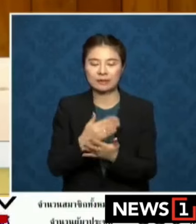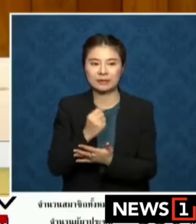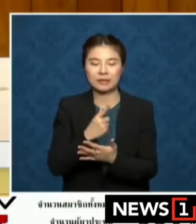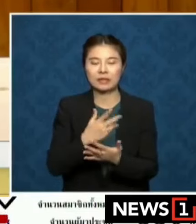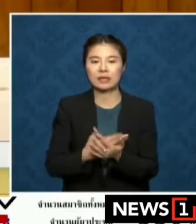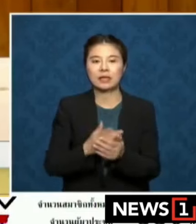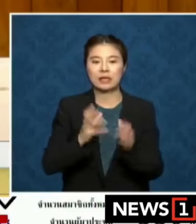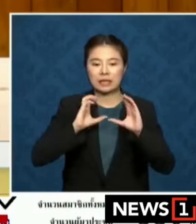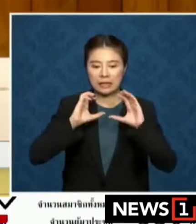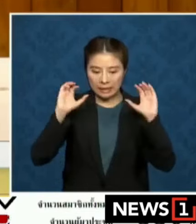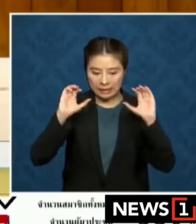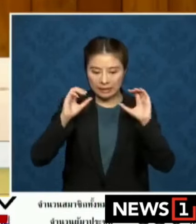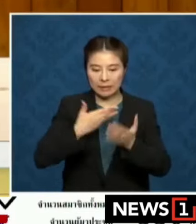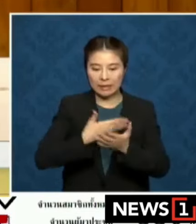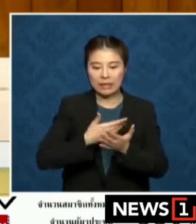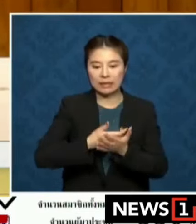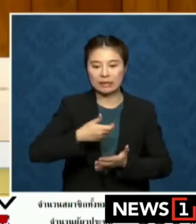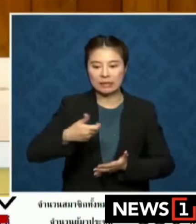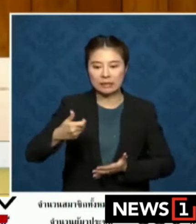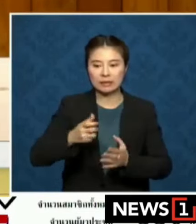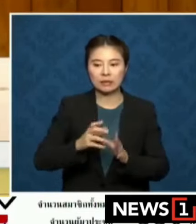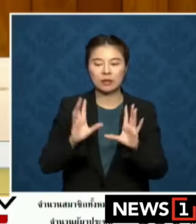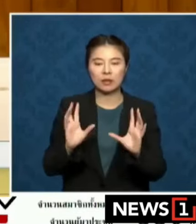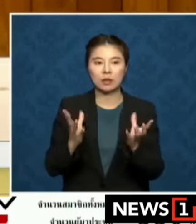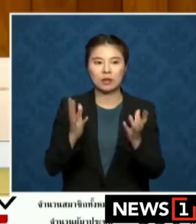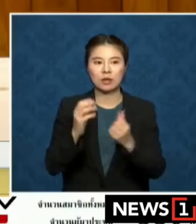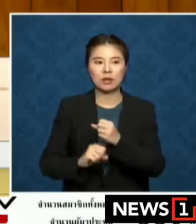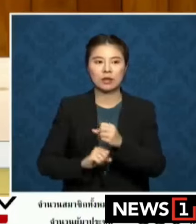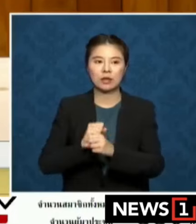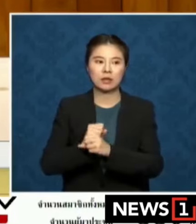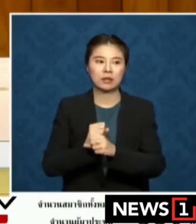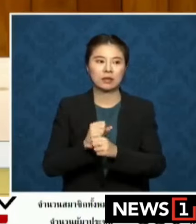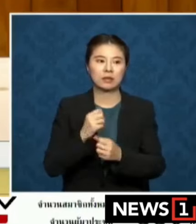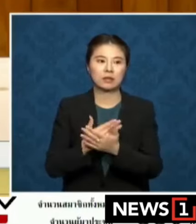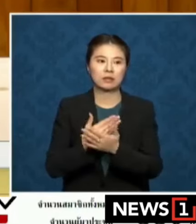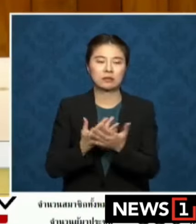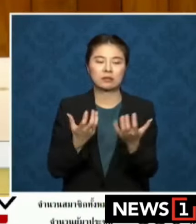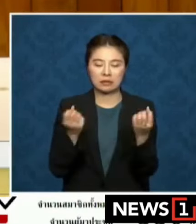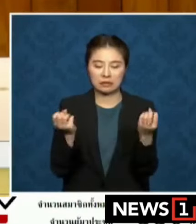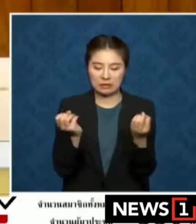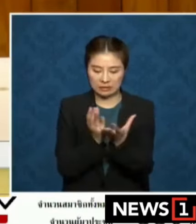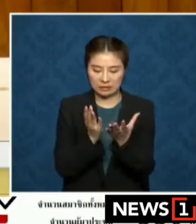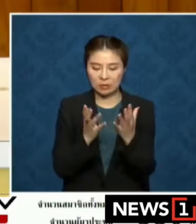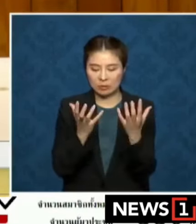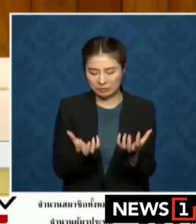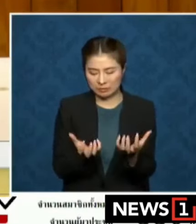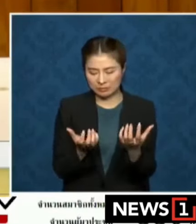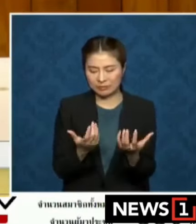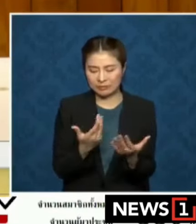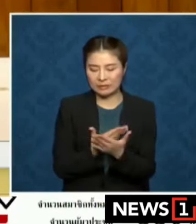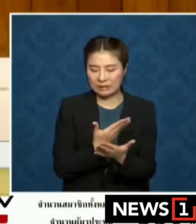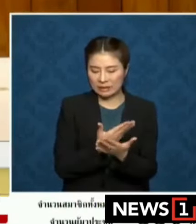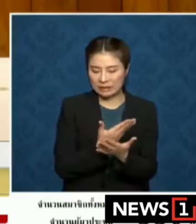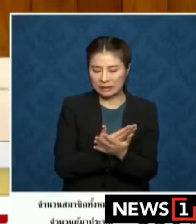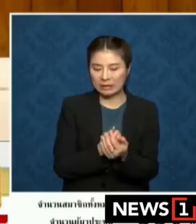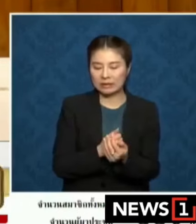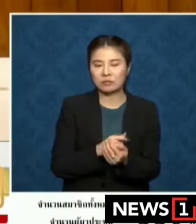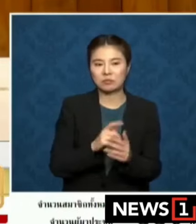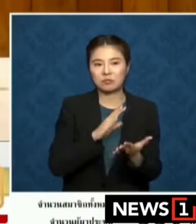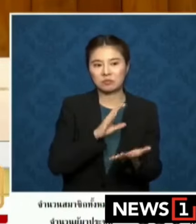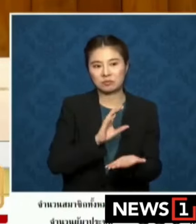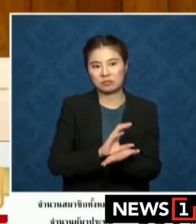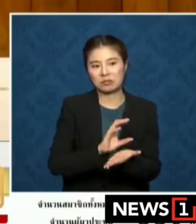มติอีกรอบว่าจะเห็นตามกรรมาธิการเสียงข้างมากมยที่จะเพิ่มงบกลางขึ้นเป็น 6.14แสนล้านจาก